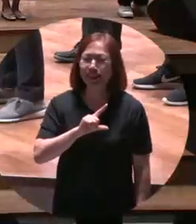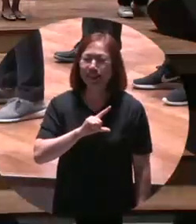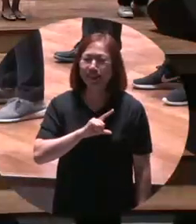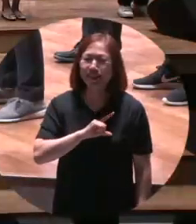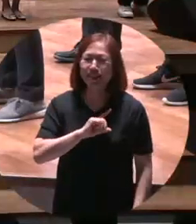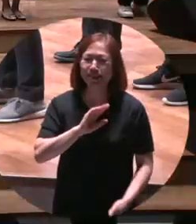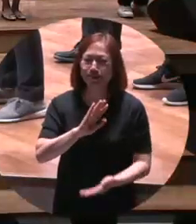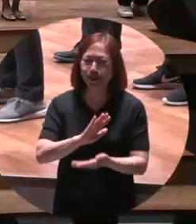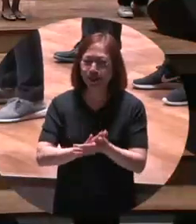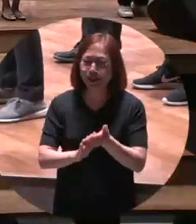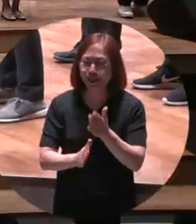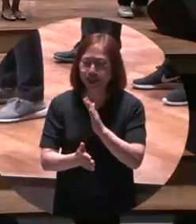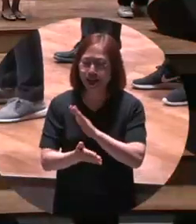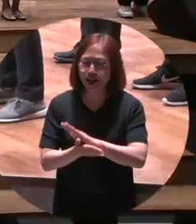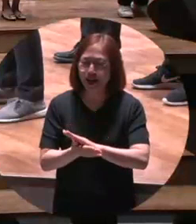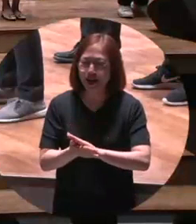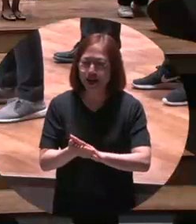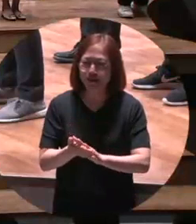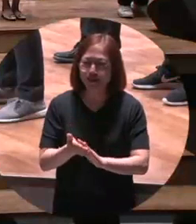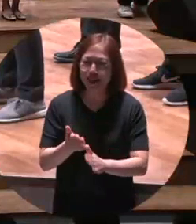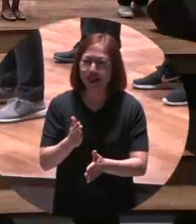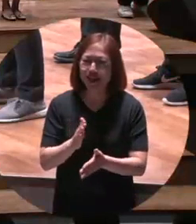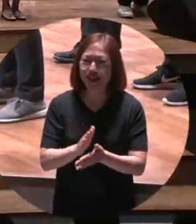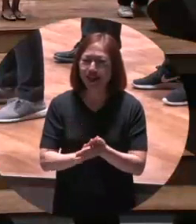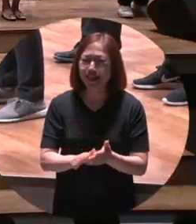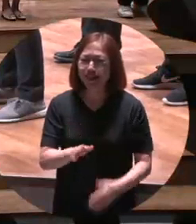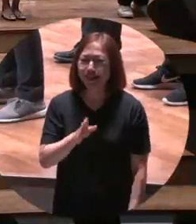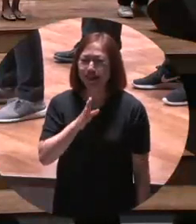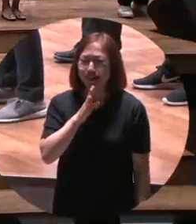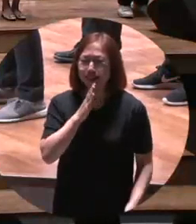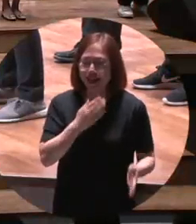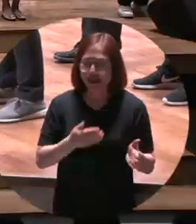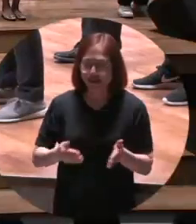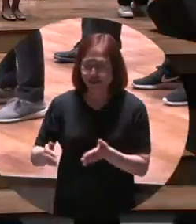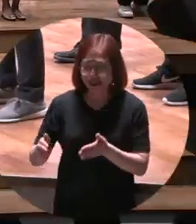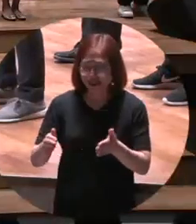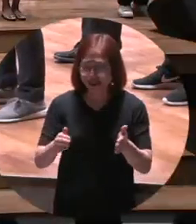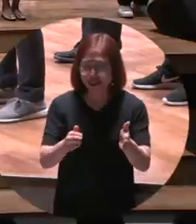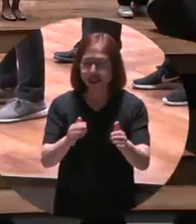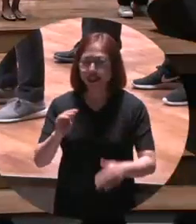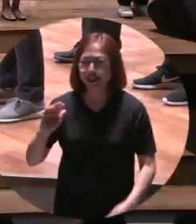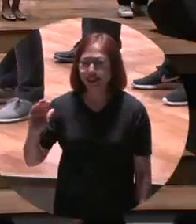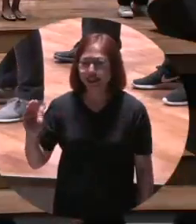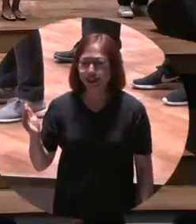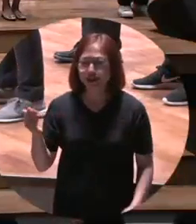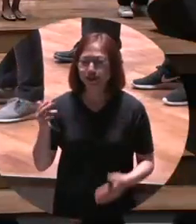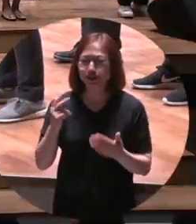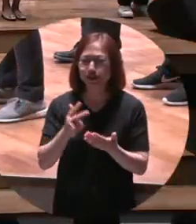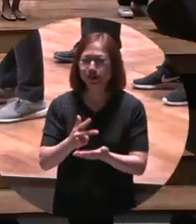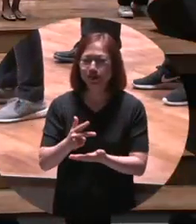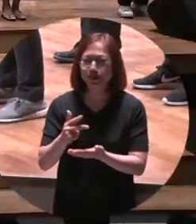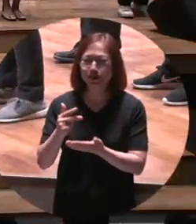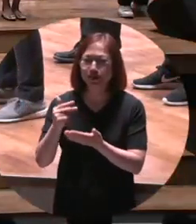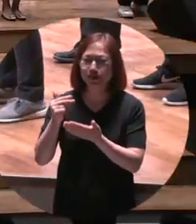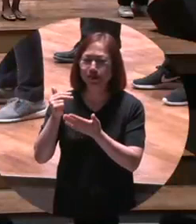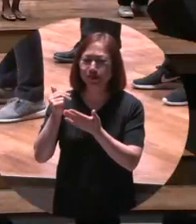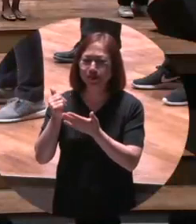다른 이름은 없네 창기 되신 주